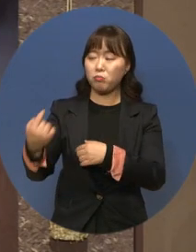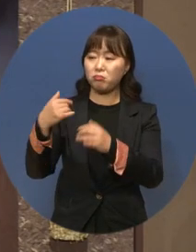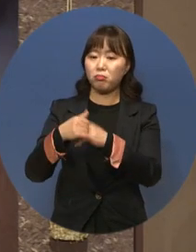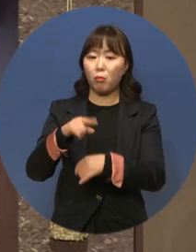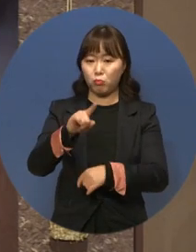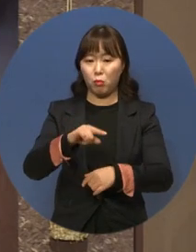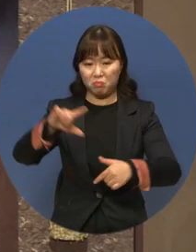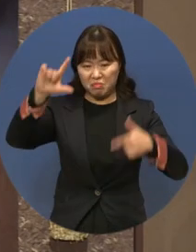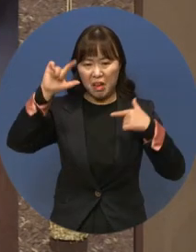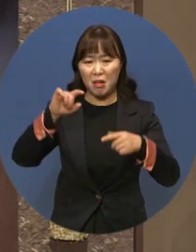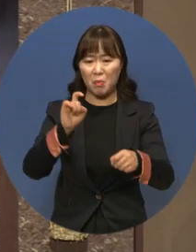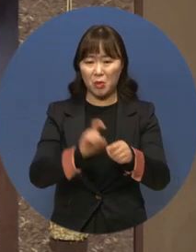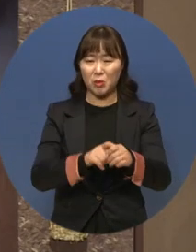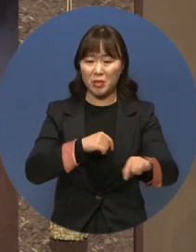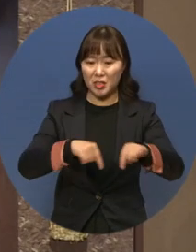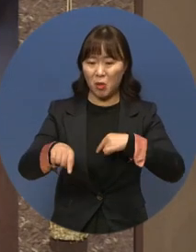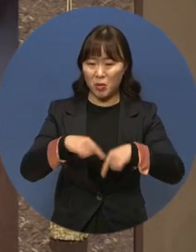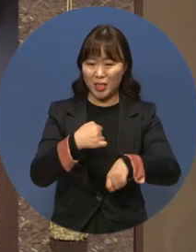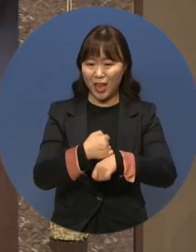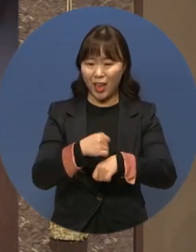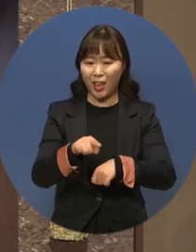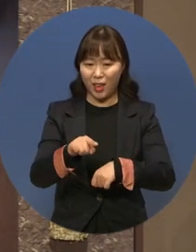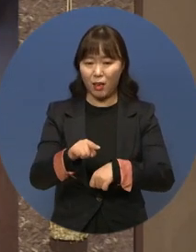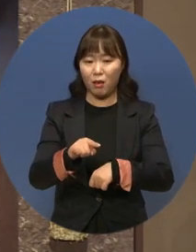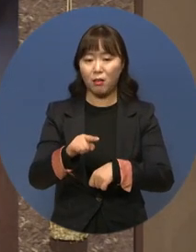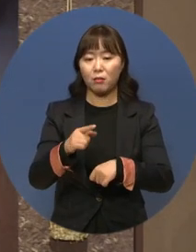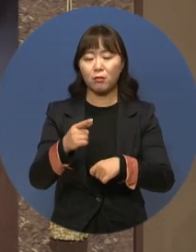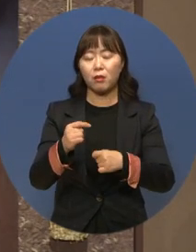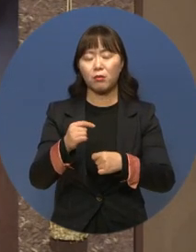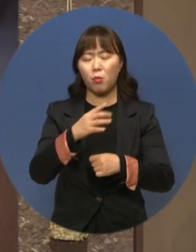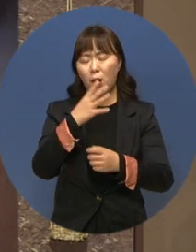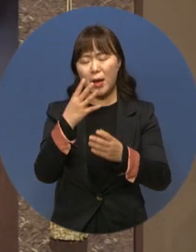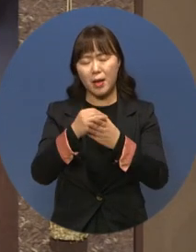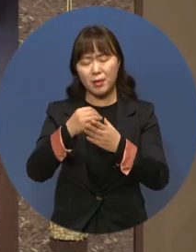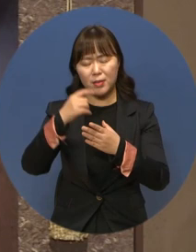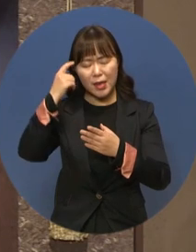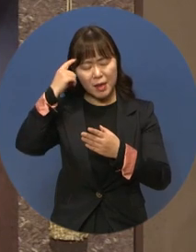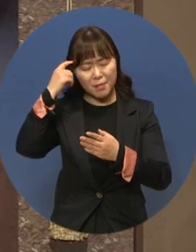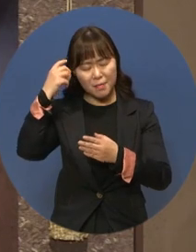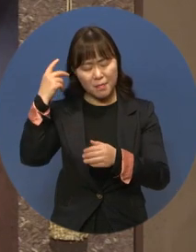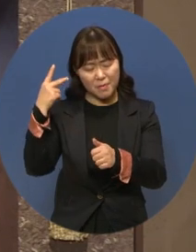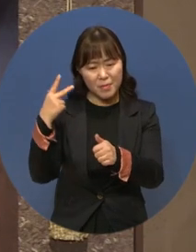네 출세하려고 정치하지 이런 개념으로 못 받게 있잖아요. 그런데